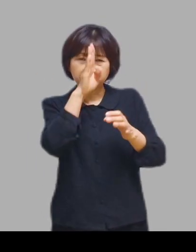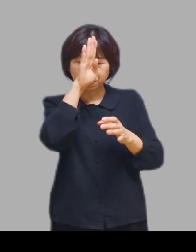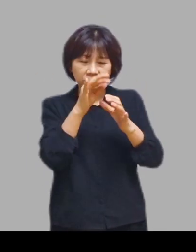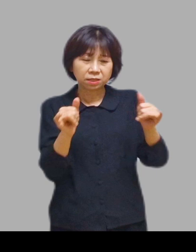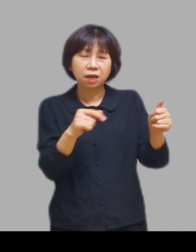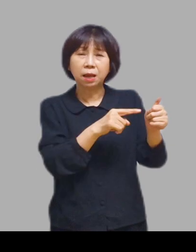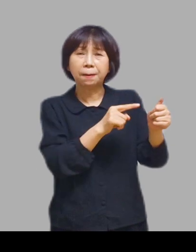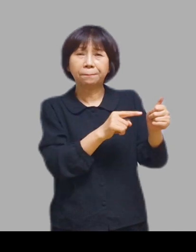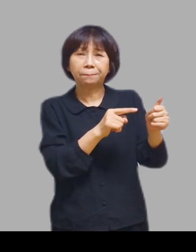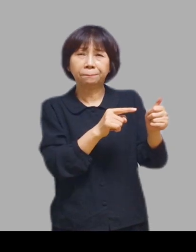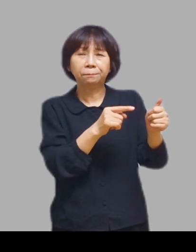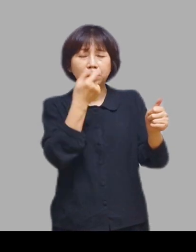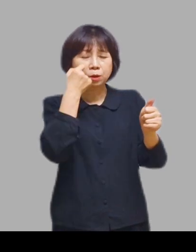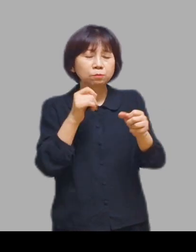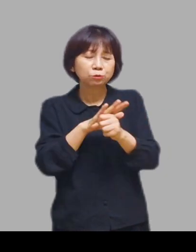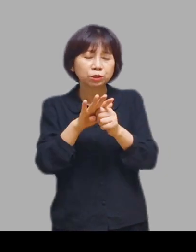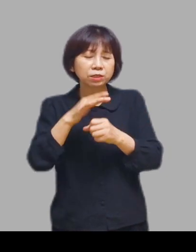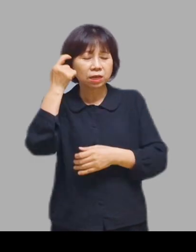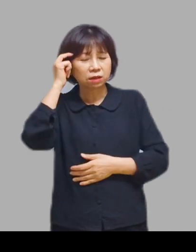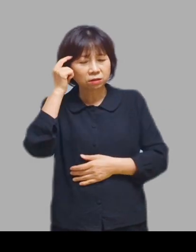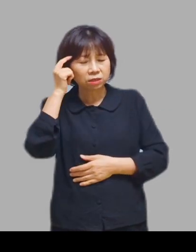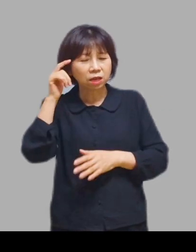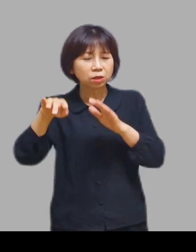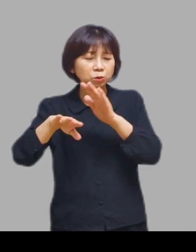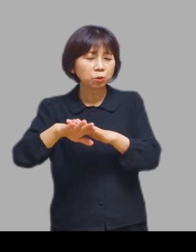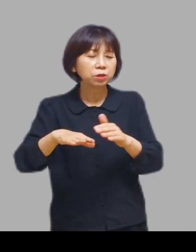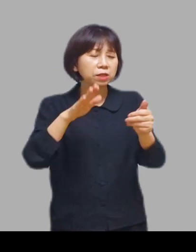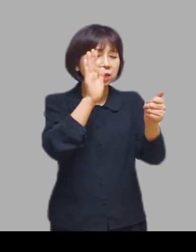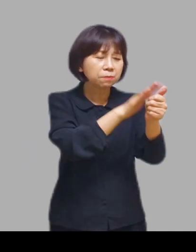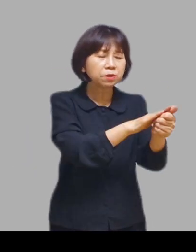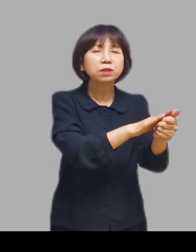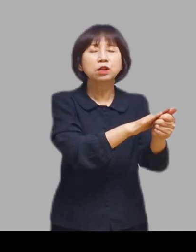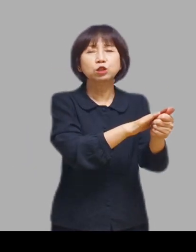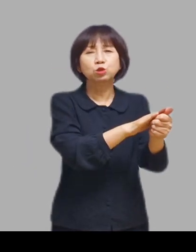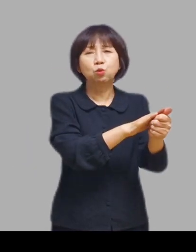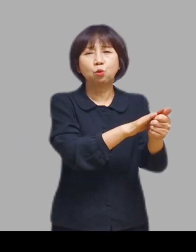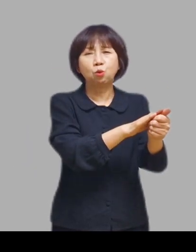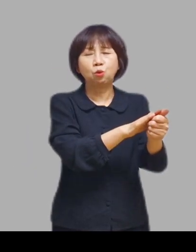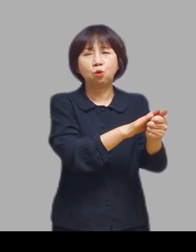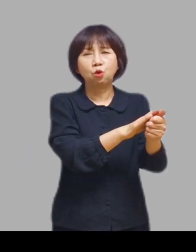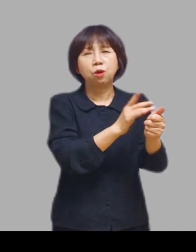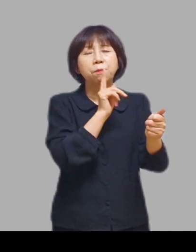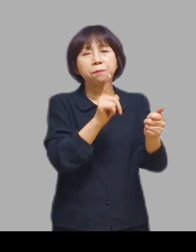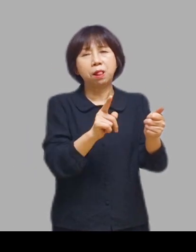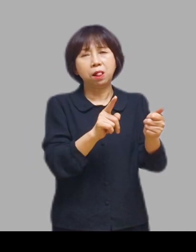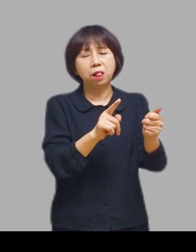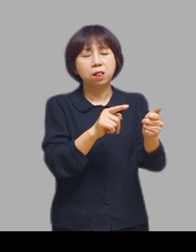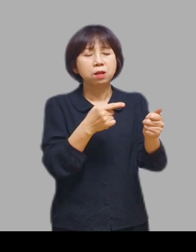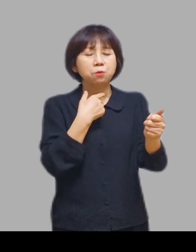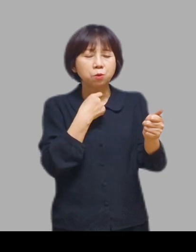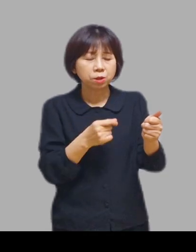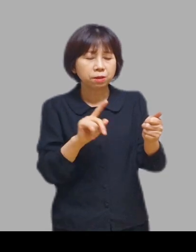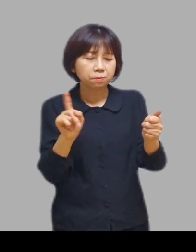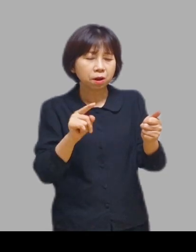장면이에요. 예수께서 불쌍히 여기사 손을 내밀어 그에게 되시며 이르시되 내가